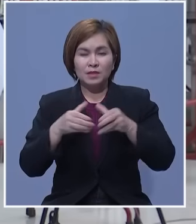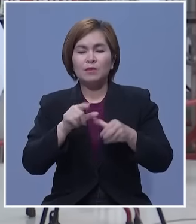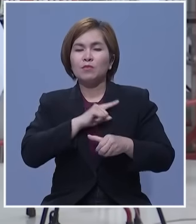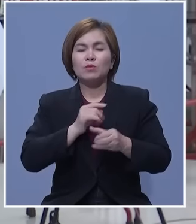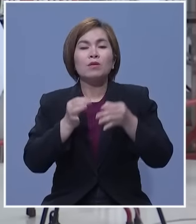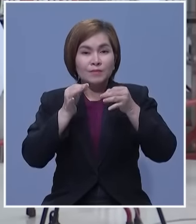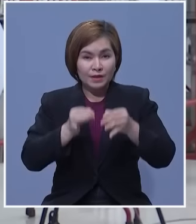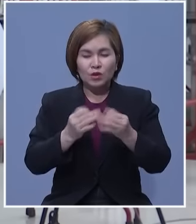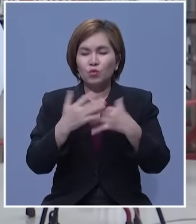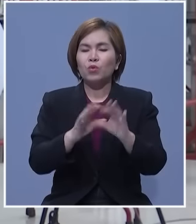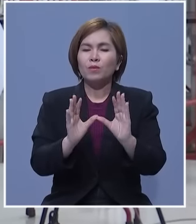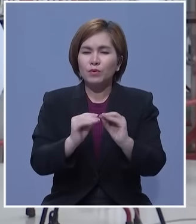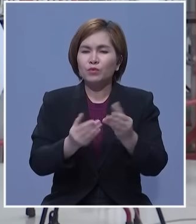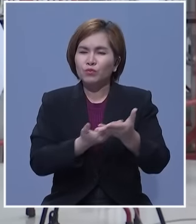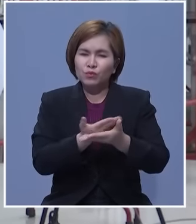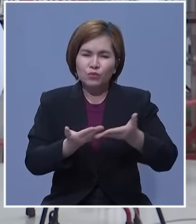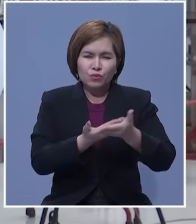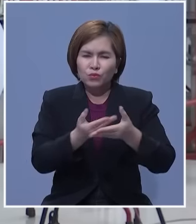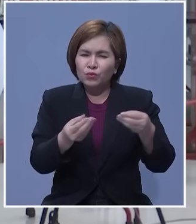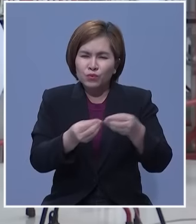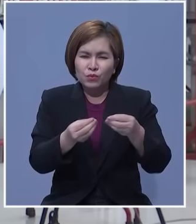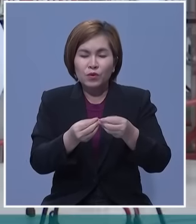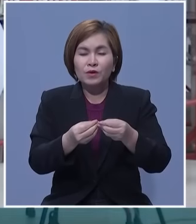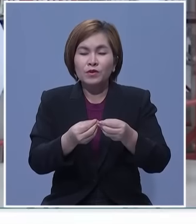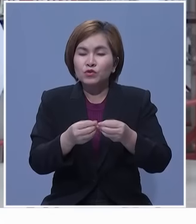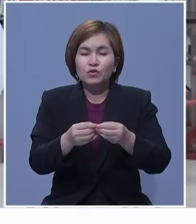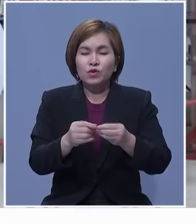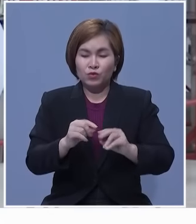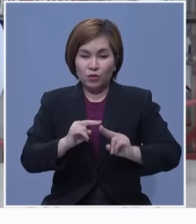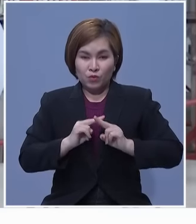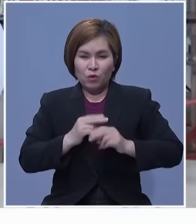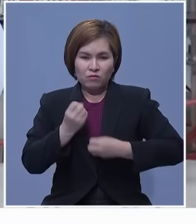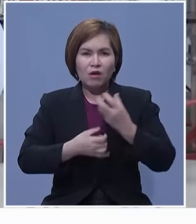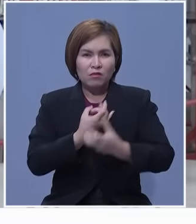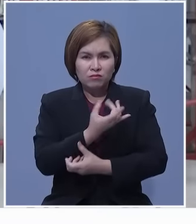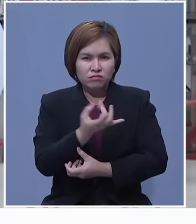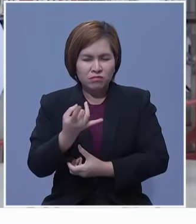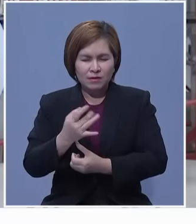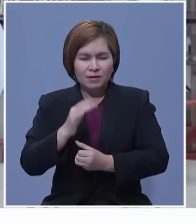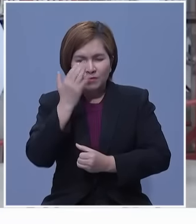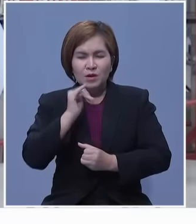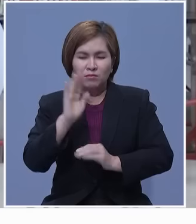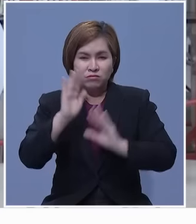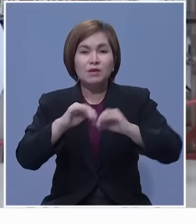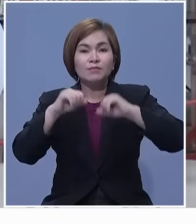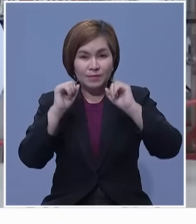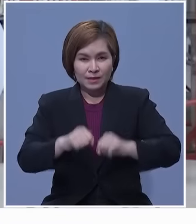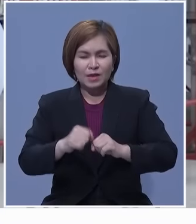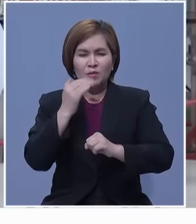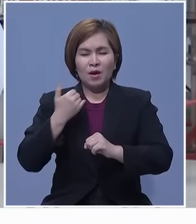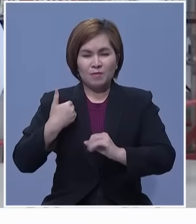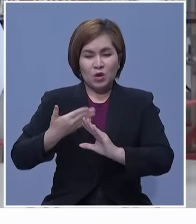ก็ได้มีการประชุมปรึกษาหารือแล้วก็มีการแถลงคำวินิจฉัยส่วนตนก่อนที่จะลงมติในคดีที่40สว.นะคะ